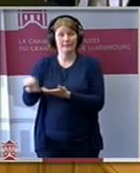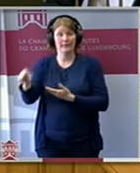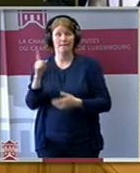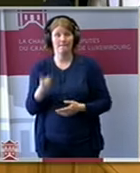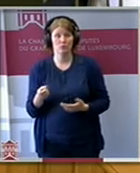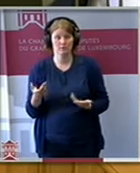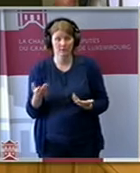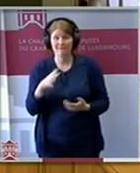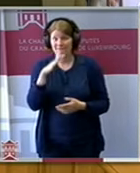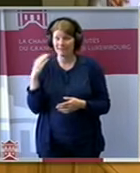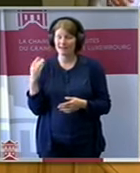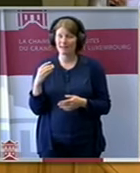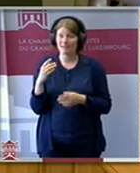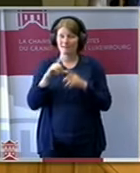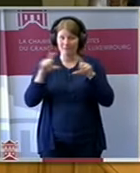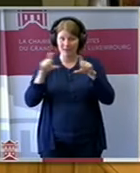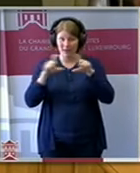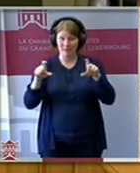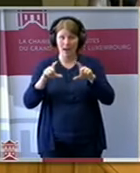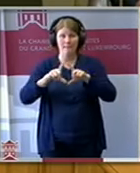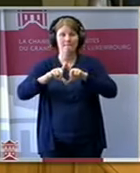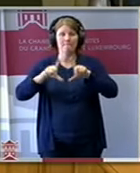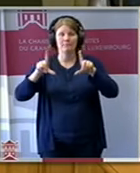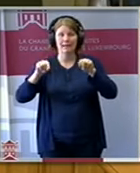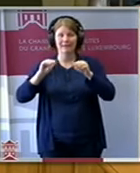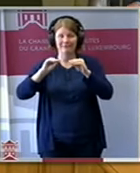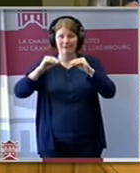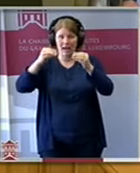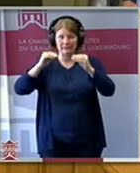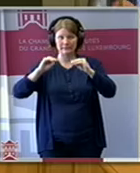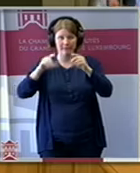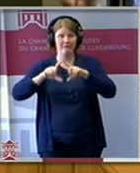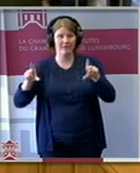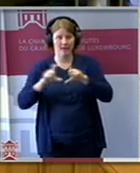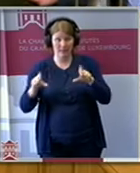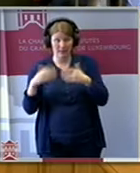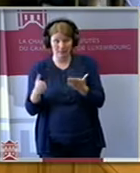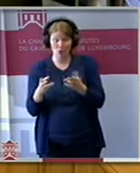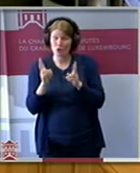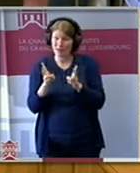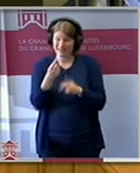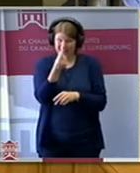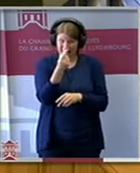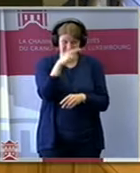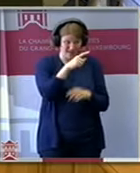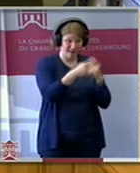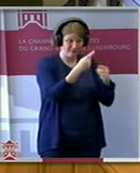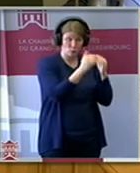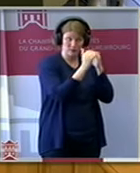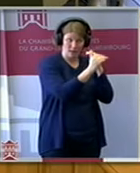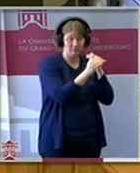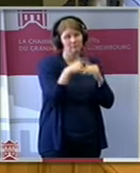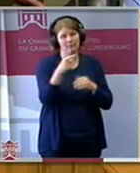viel Briefbohrten. Das ist konkret, dass die Suchen, die ja wirklich geht an den Entwicklungsländern müssten sind, landen an diese